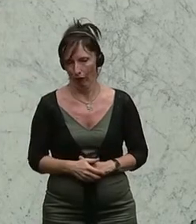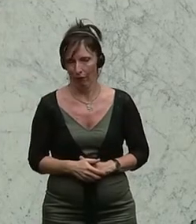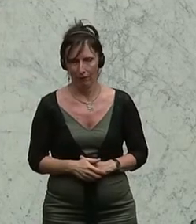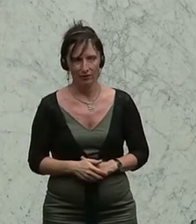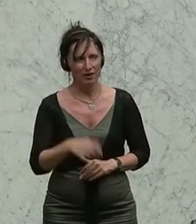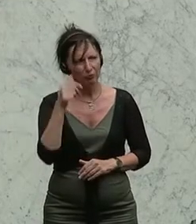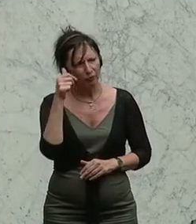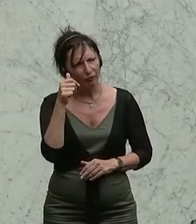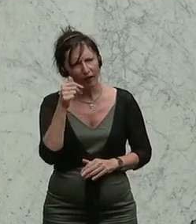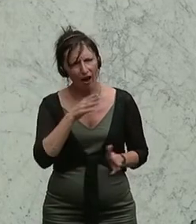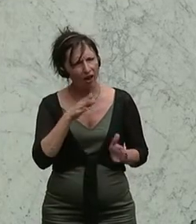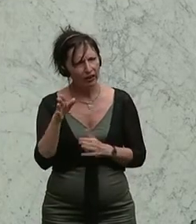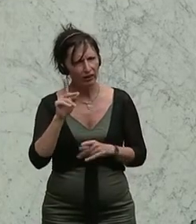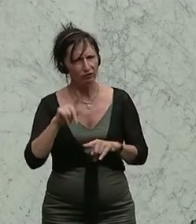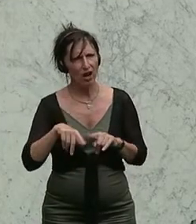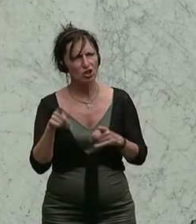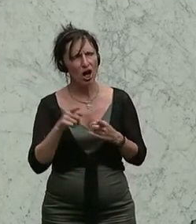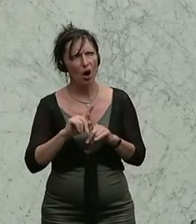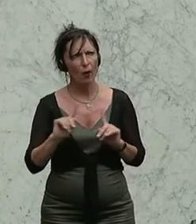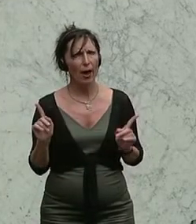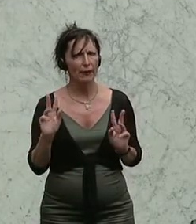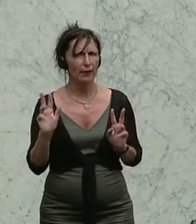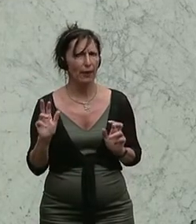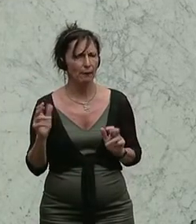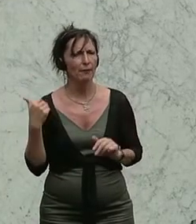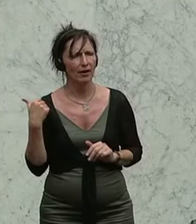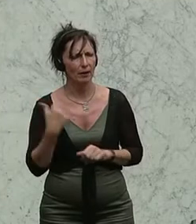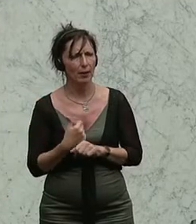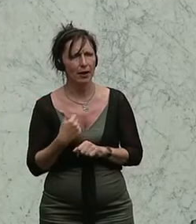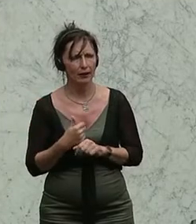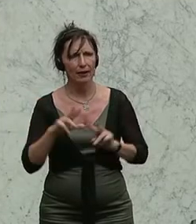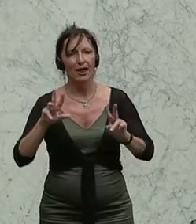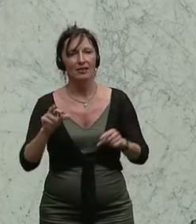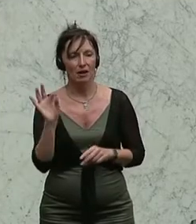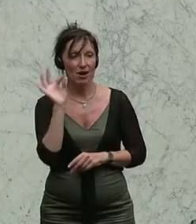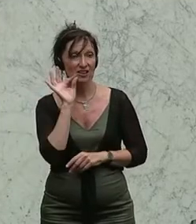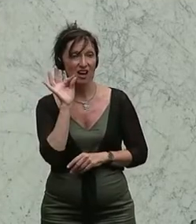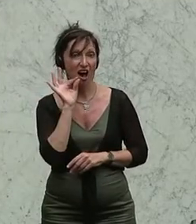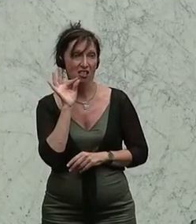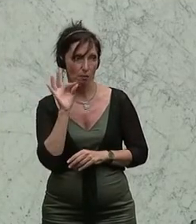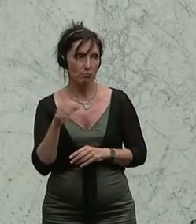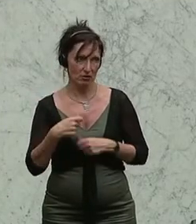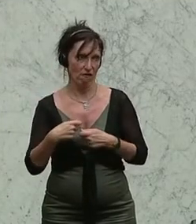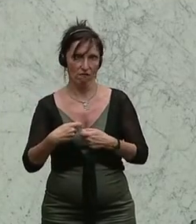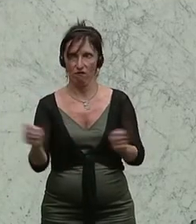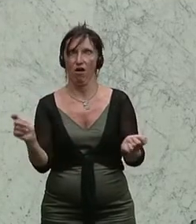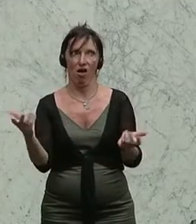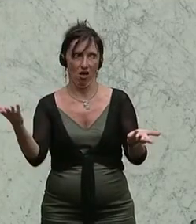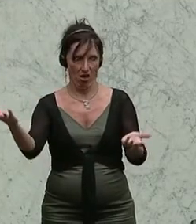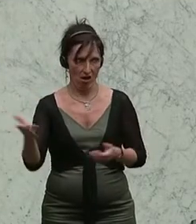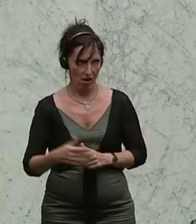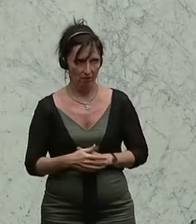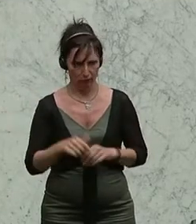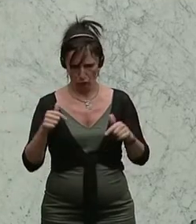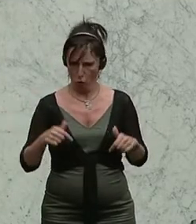Eine völlig falsche Richtung ist man auch in einer anderen Sache angegangen, und zwar bei der Freigabe von Cannabis. Das wird ja auch hier im Hohen Haus immer